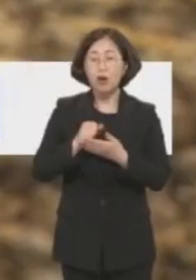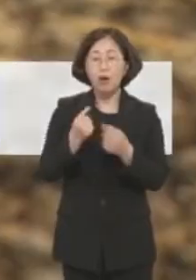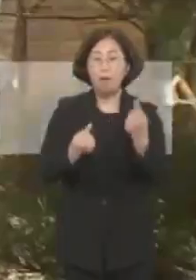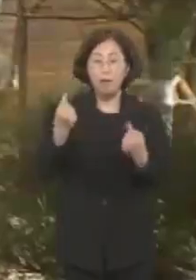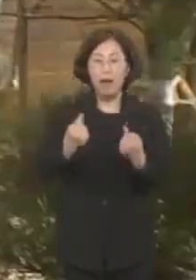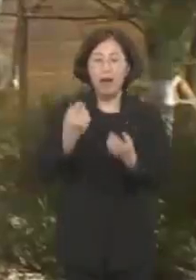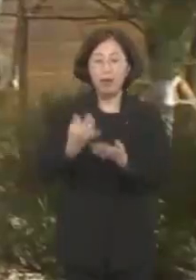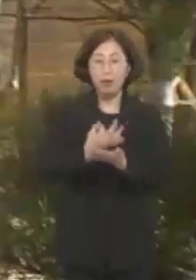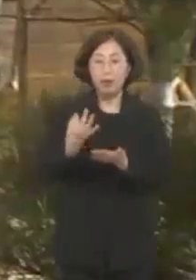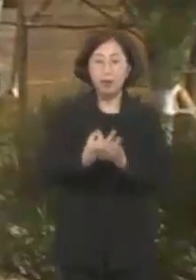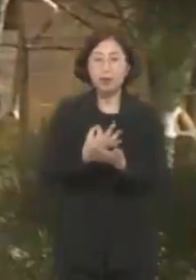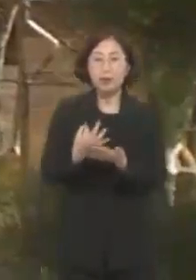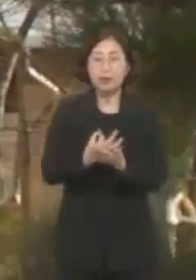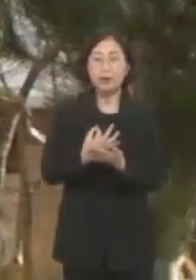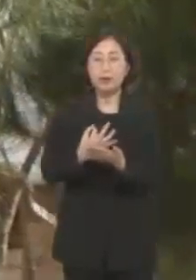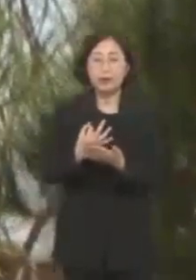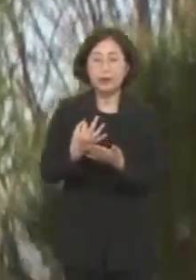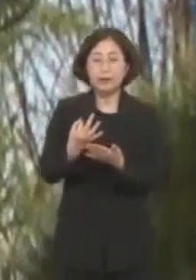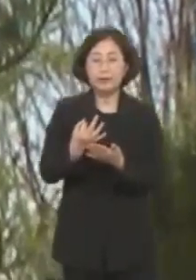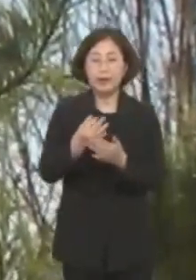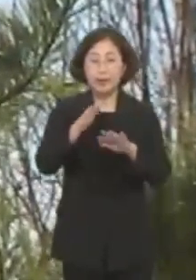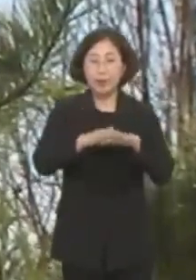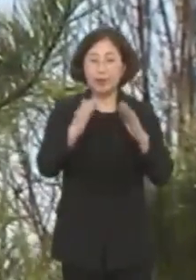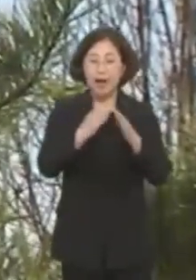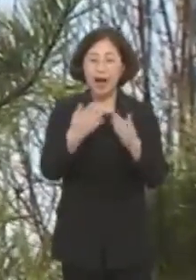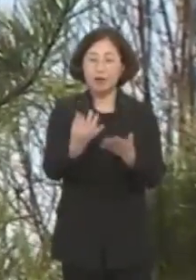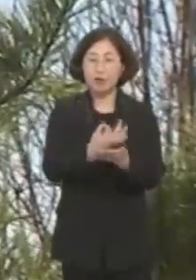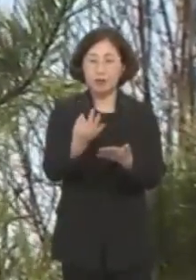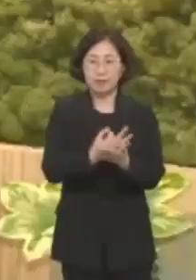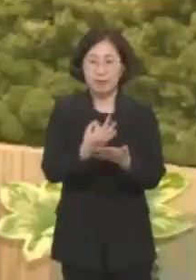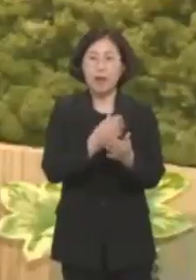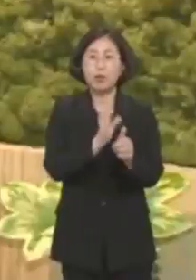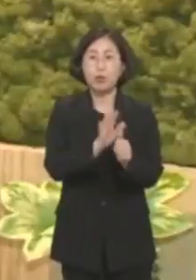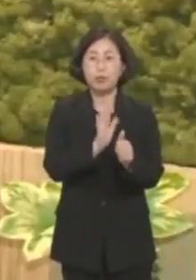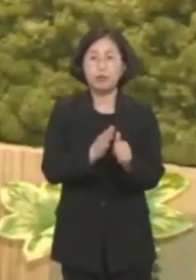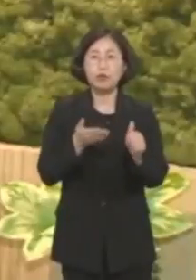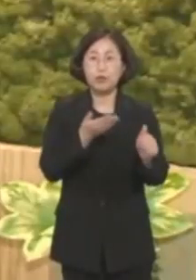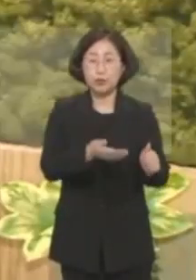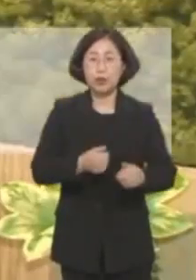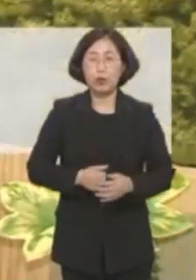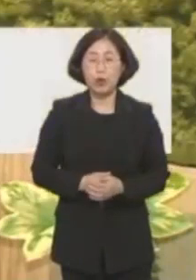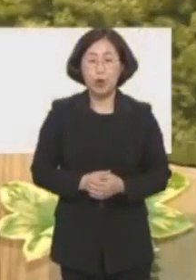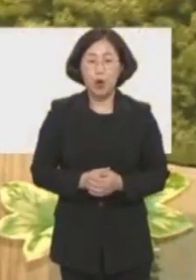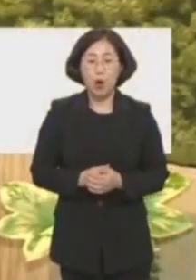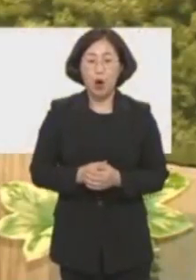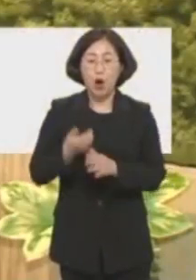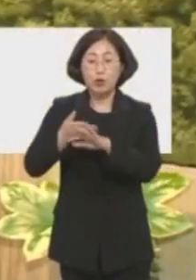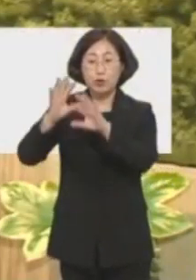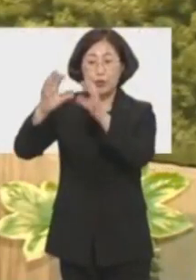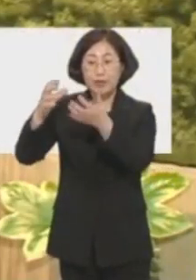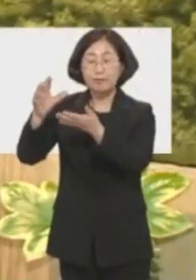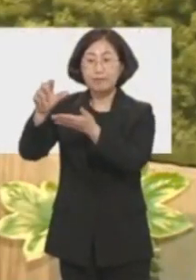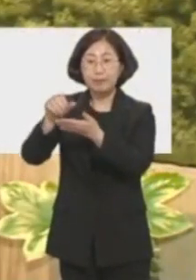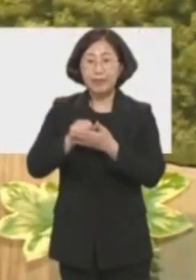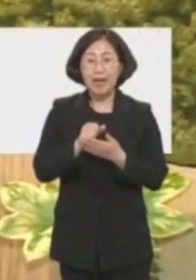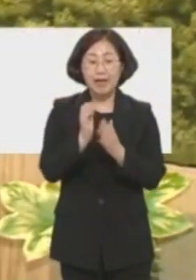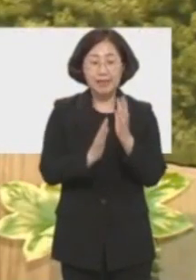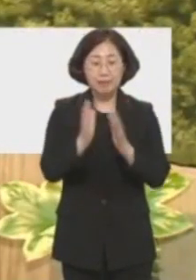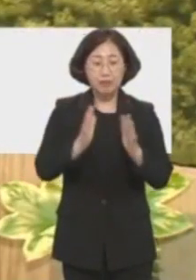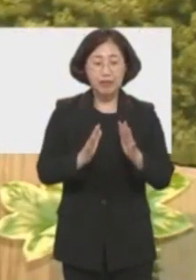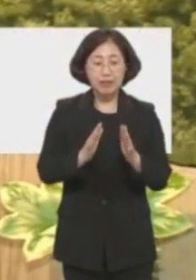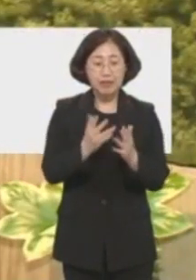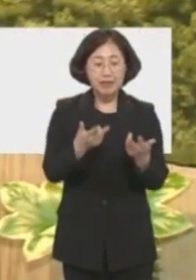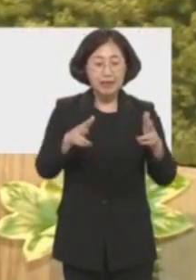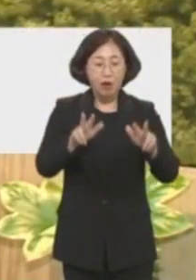농가에도 이전해 수익 창출에도 기여할 것으로 보입니다. 수입 식물이 우리 정원에 90%